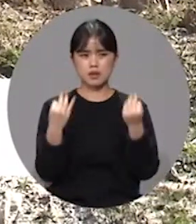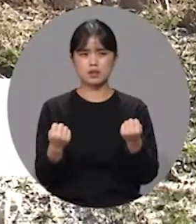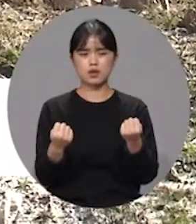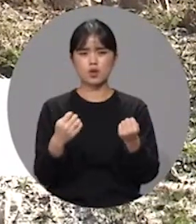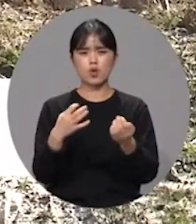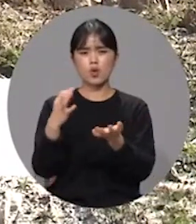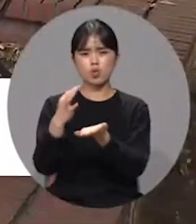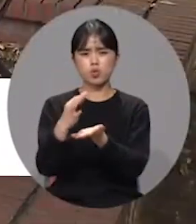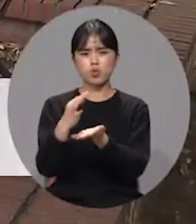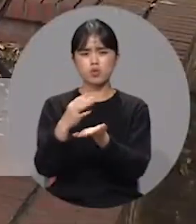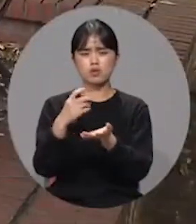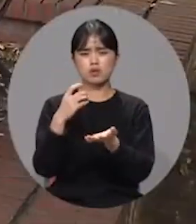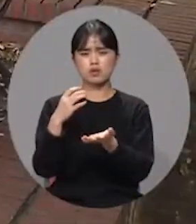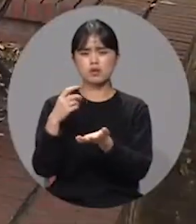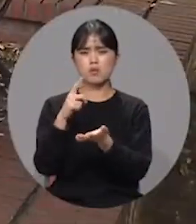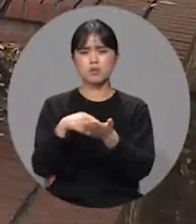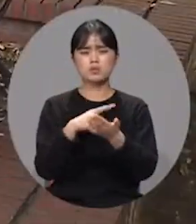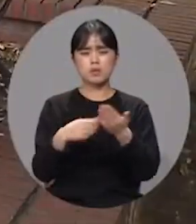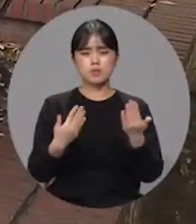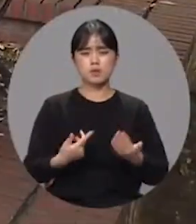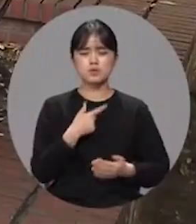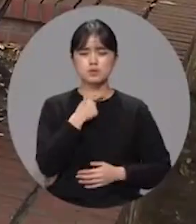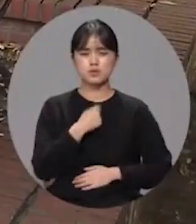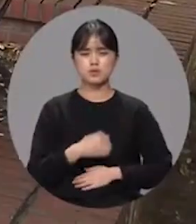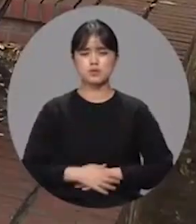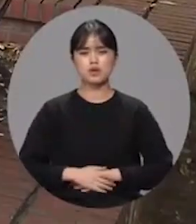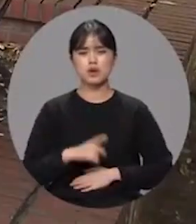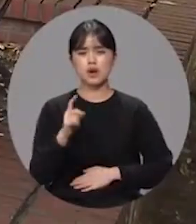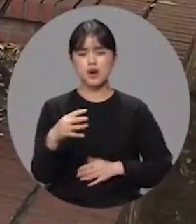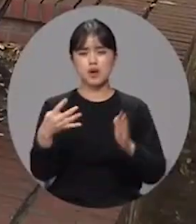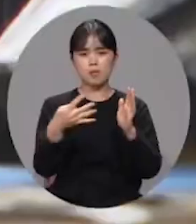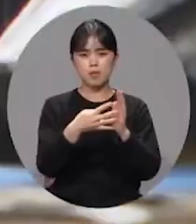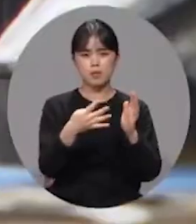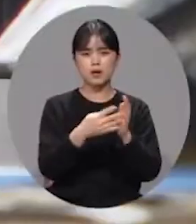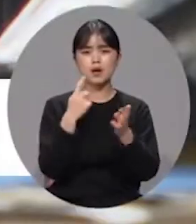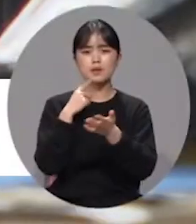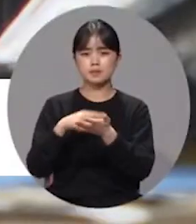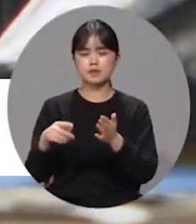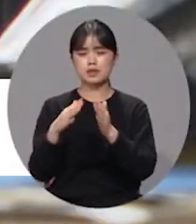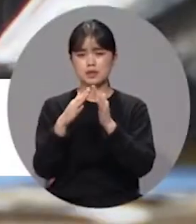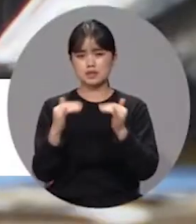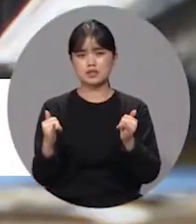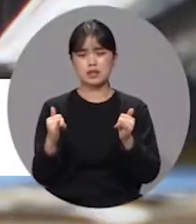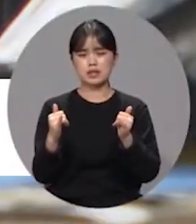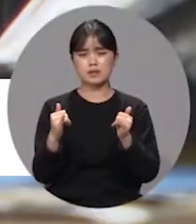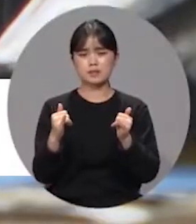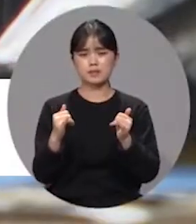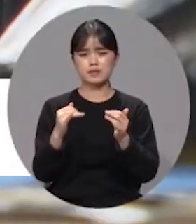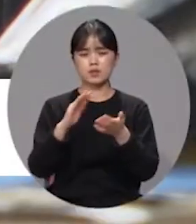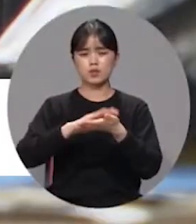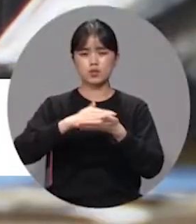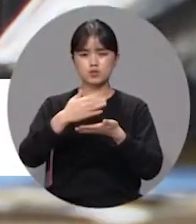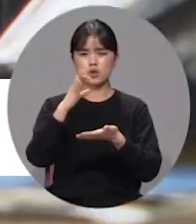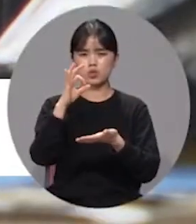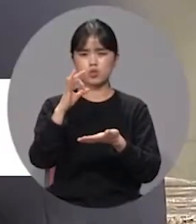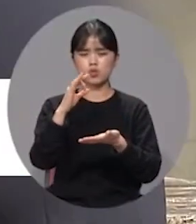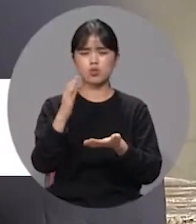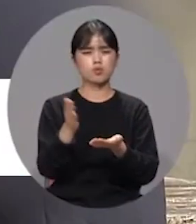돈을 건져보려고. 하지만 해당 법인과 피의자들의 계좌에는 돈이 거의 남아있지 않은 것으로